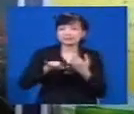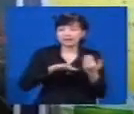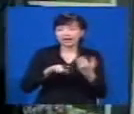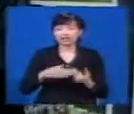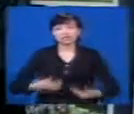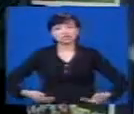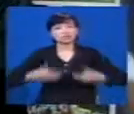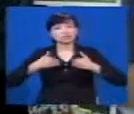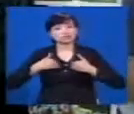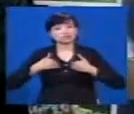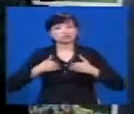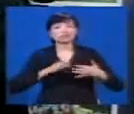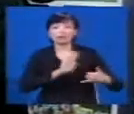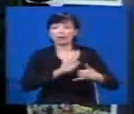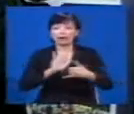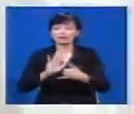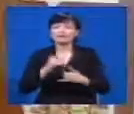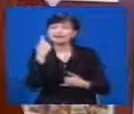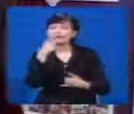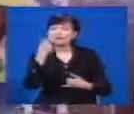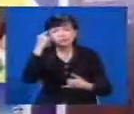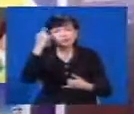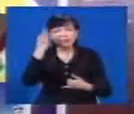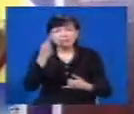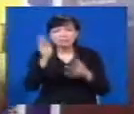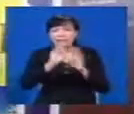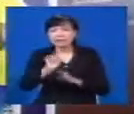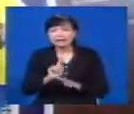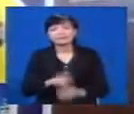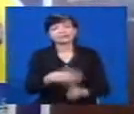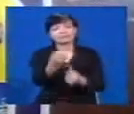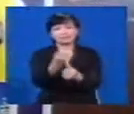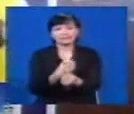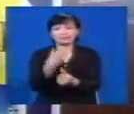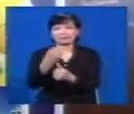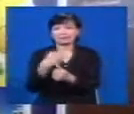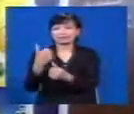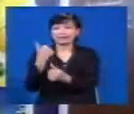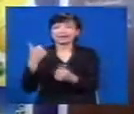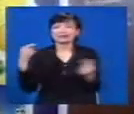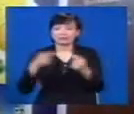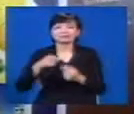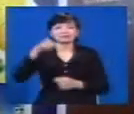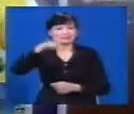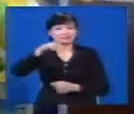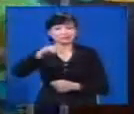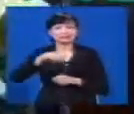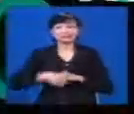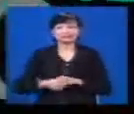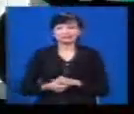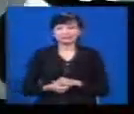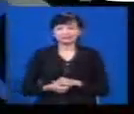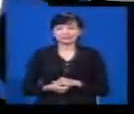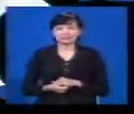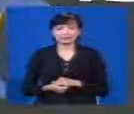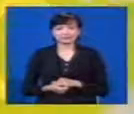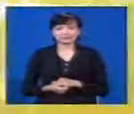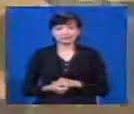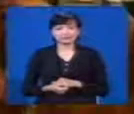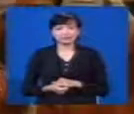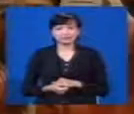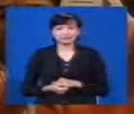นอยู่ถ้าใครมีความคิดเห็นเช่นไรก็สามารถแสดงความคิดเห็นได้ภายในนิทรรศการอีกด้วย และโครงการ